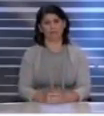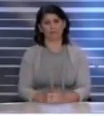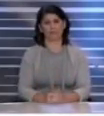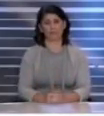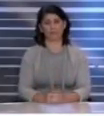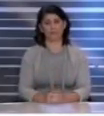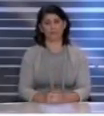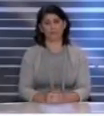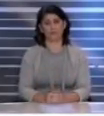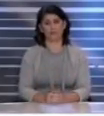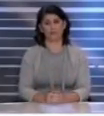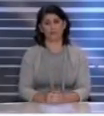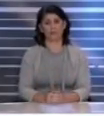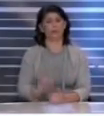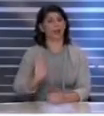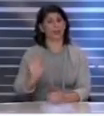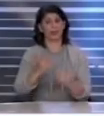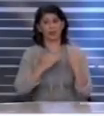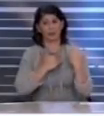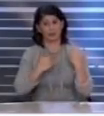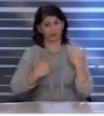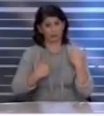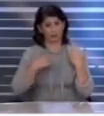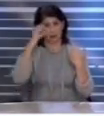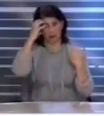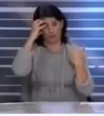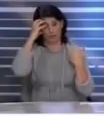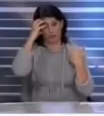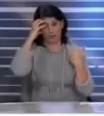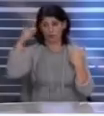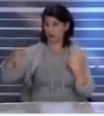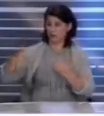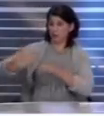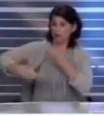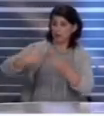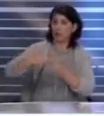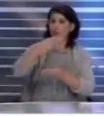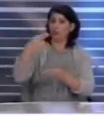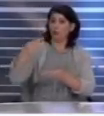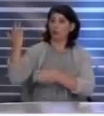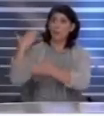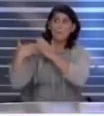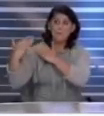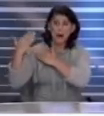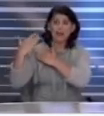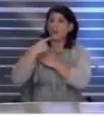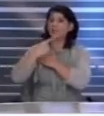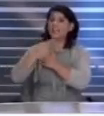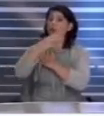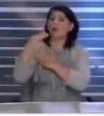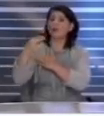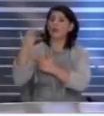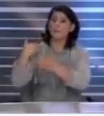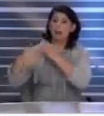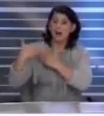Δεν ανάγεται σε μένα να θυμίσω στους απογονούς του Θουκυδίδη ότι το παρελθόν πρέπει να μας διδάσκει εμάς στο παρόν.